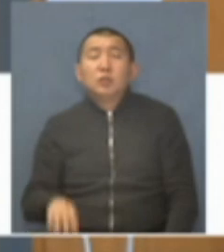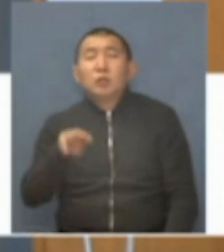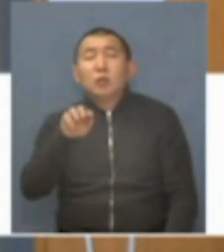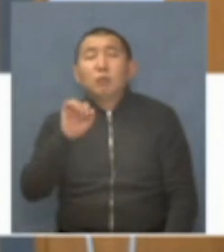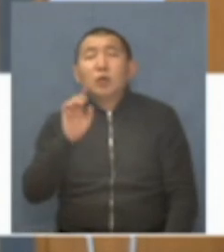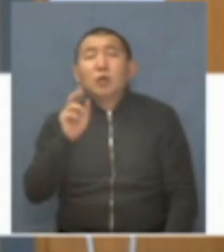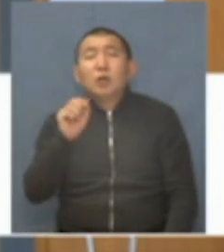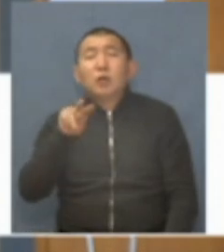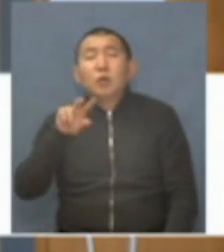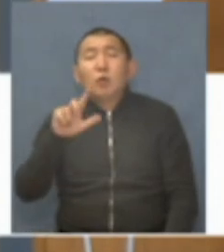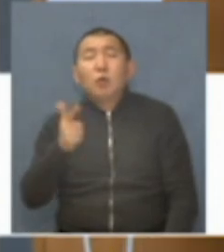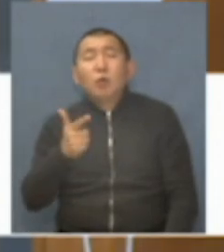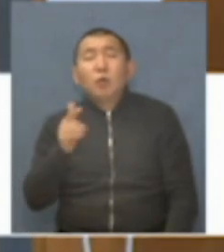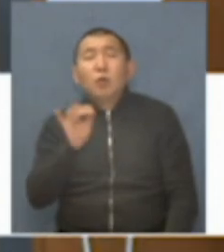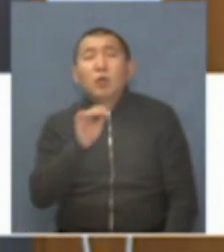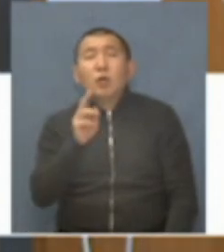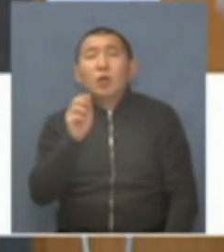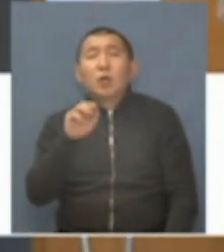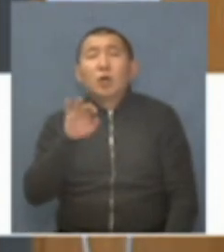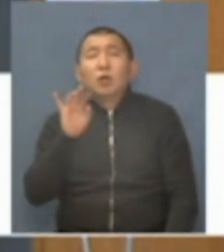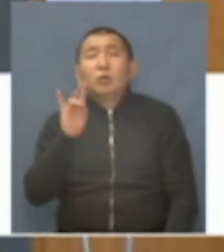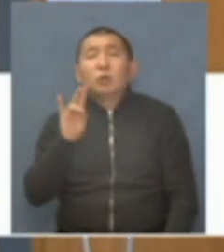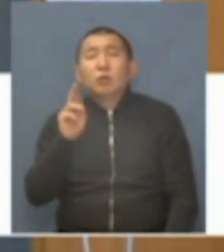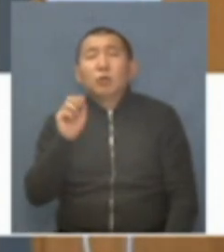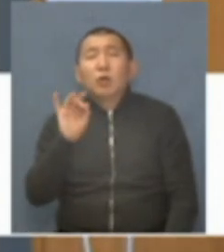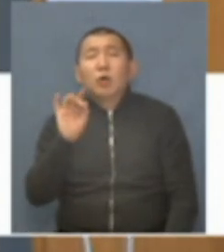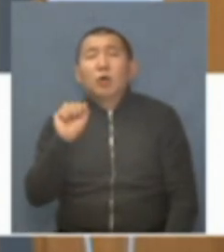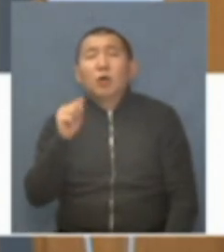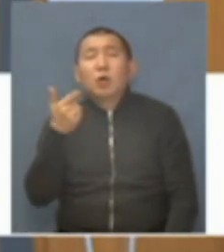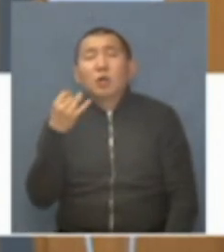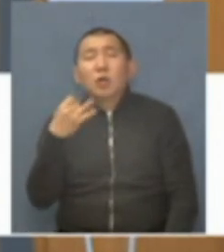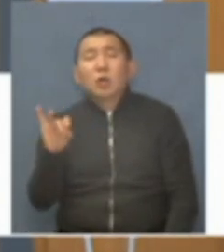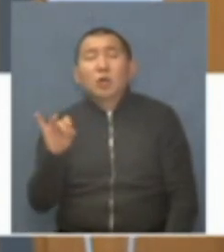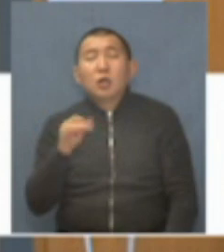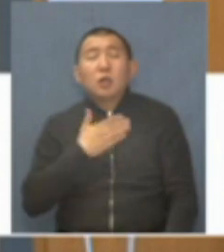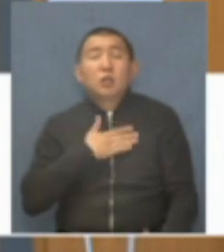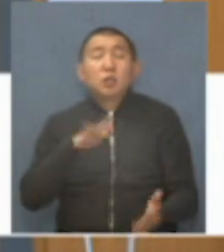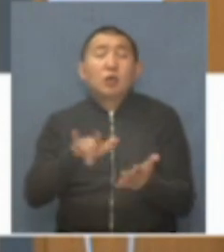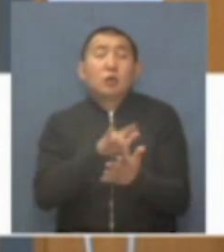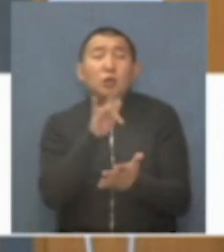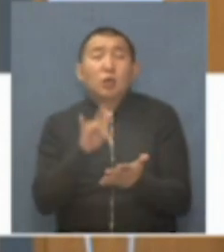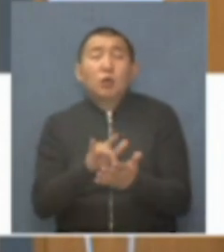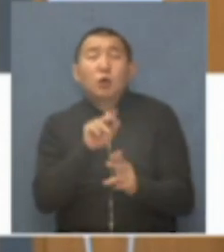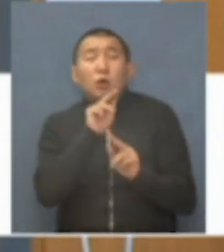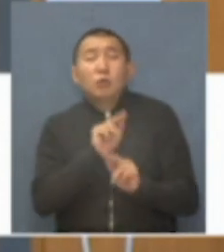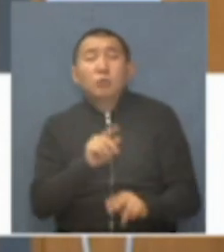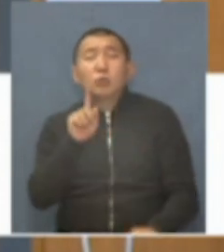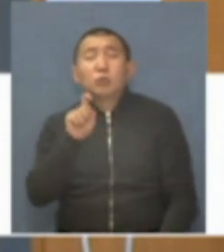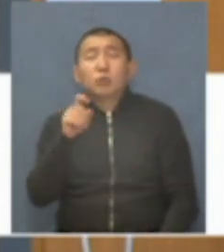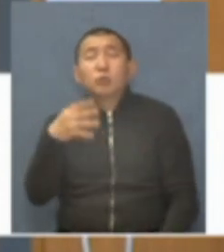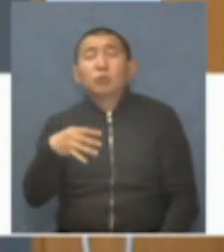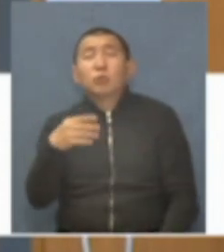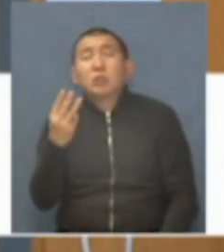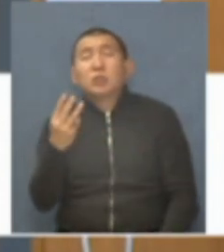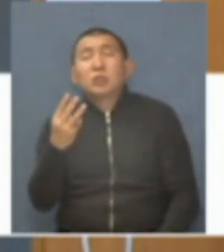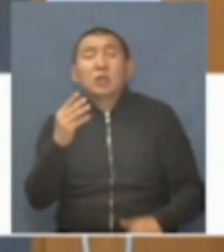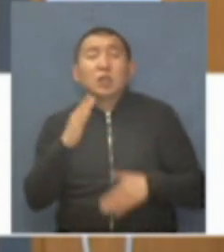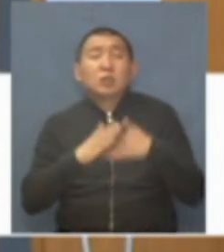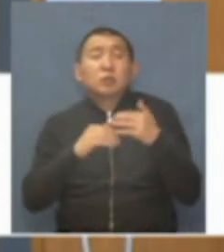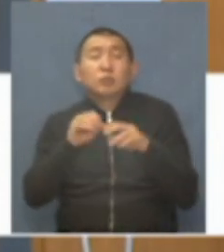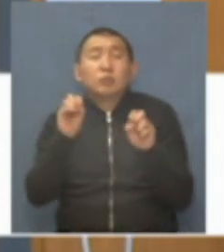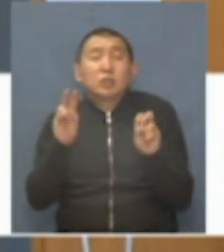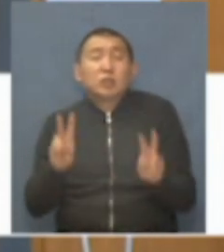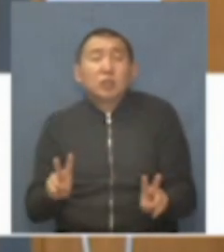и Катонкарагайский районах. Молодежные ресурсные центры наших городов вообще в целом работают 143 специалиста.